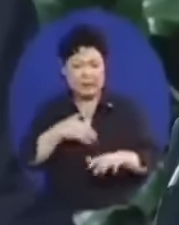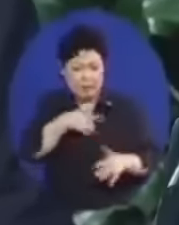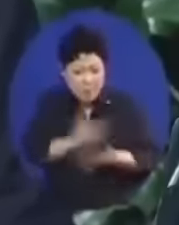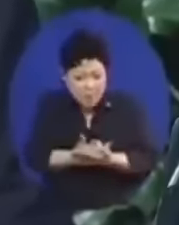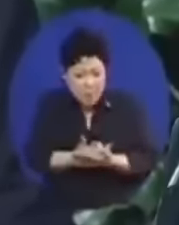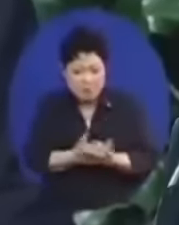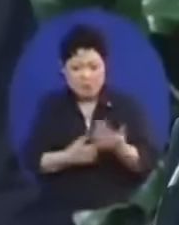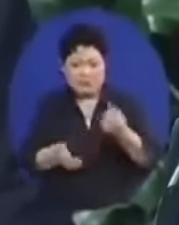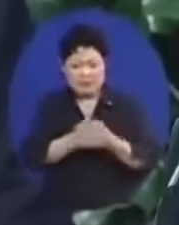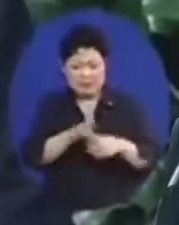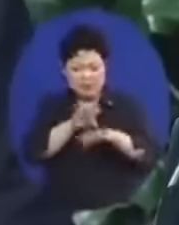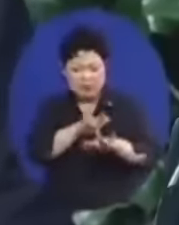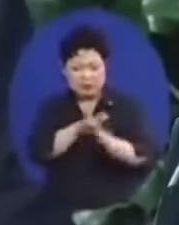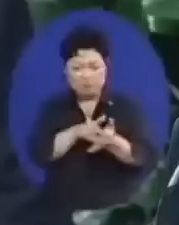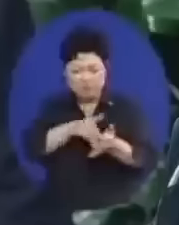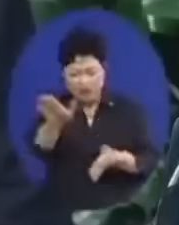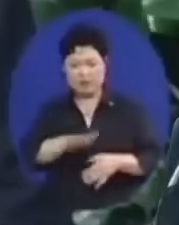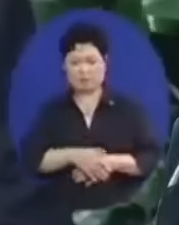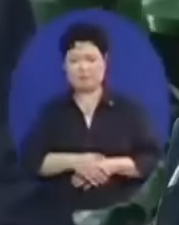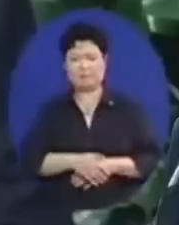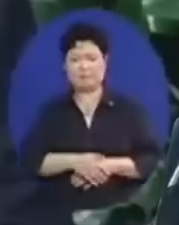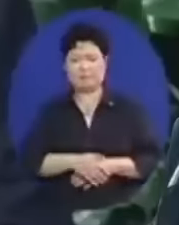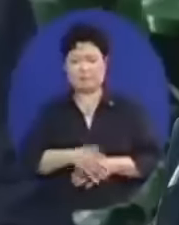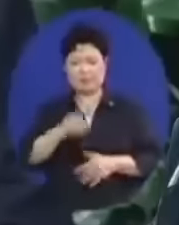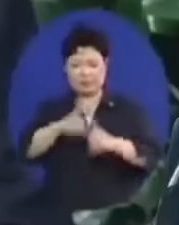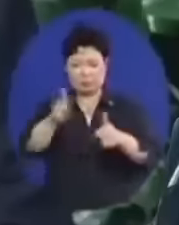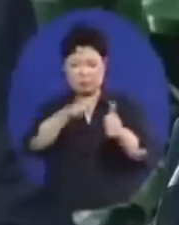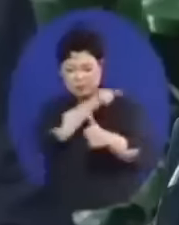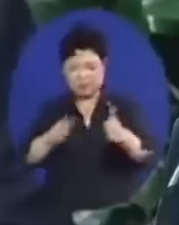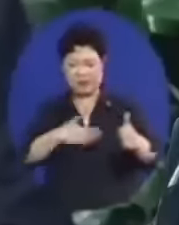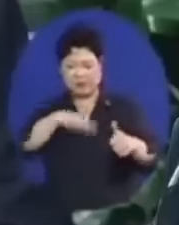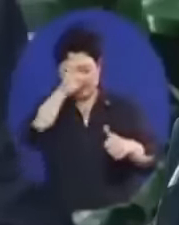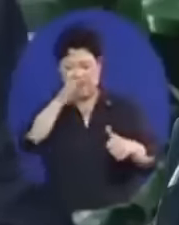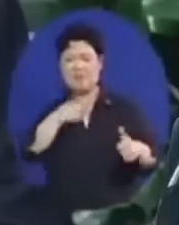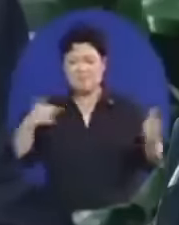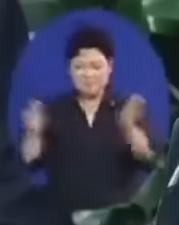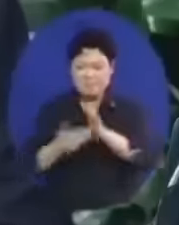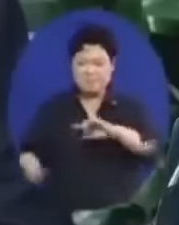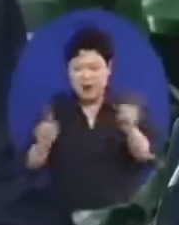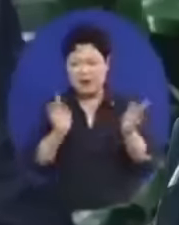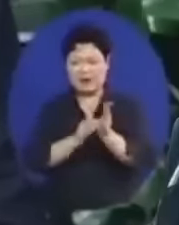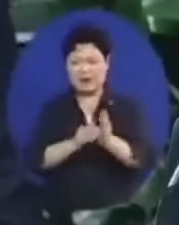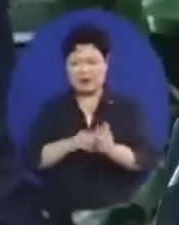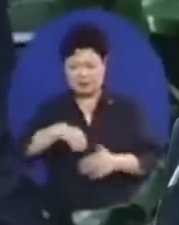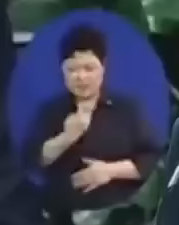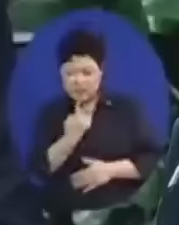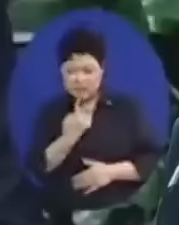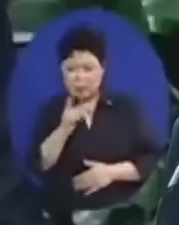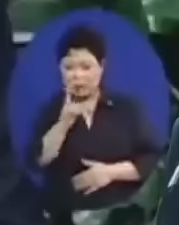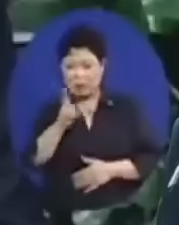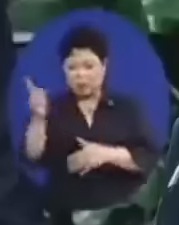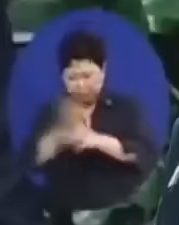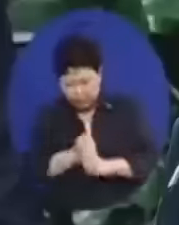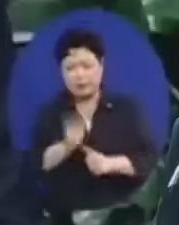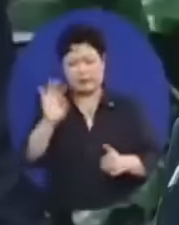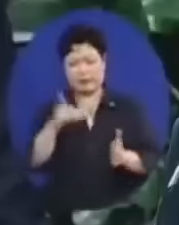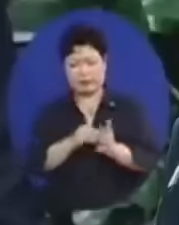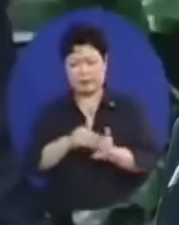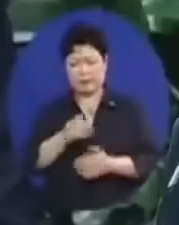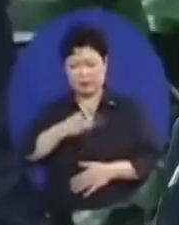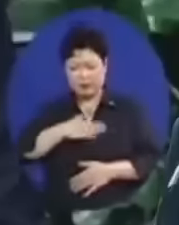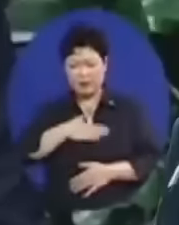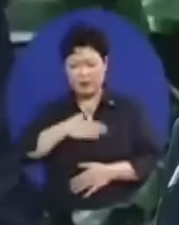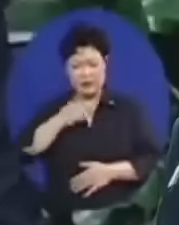속이는 것이다. 사탄아 물러가라. 제가 채찍에 맞으므로 내가 나음을 입었다. 자기를 붙잡아야 되는 것입니다.